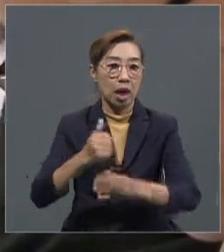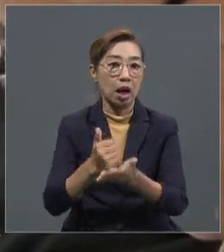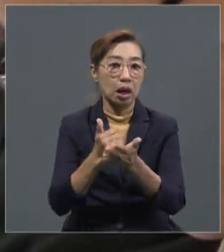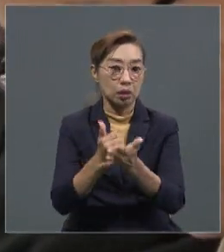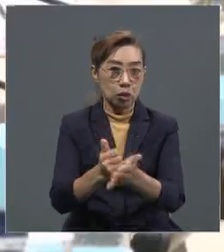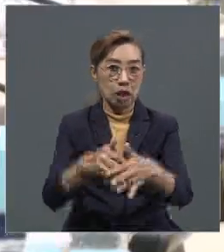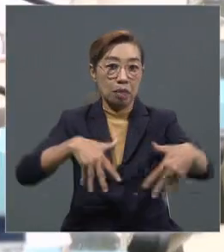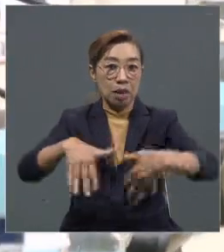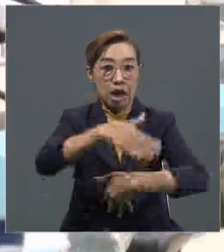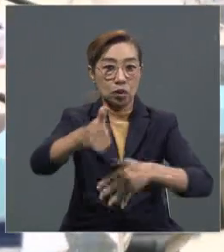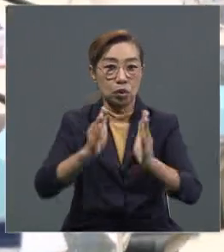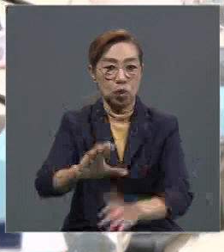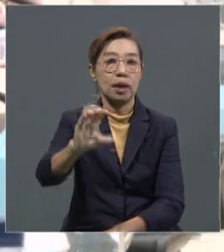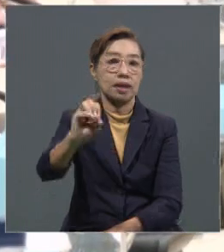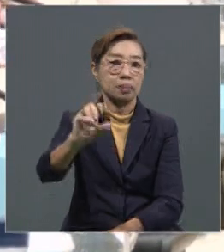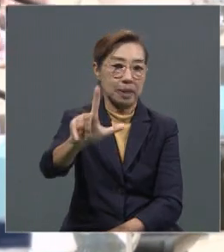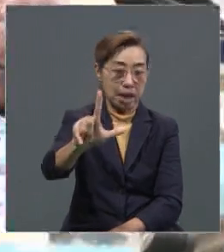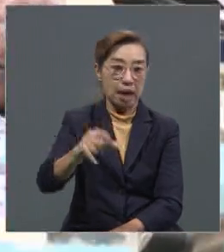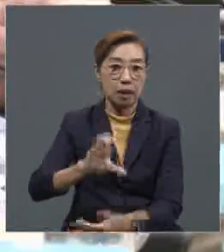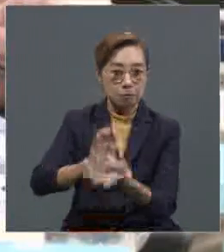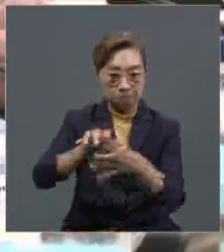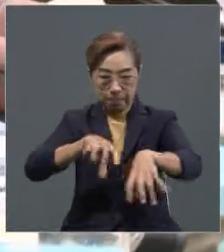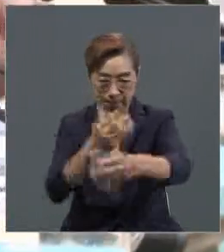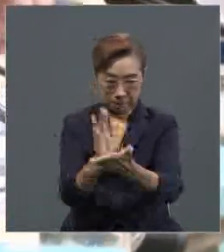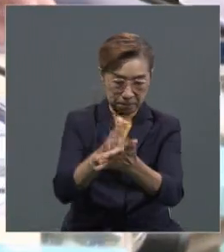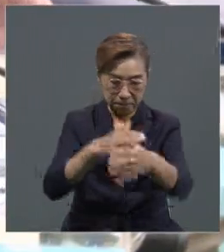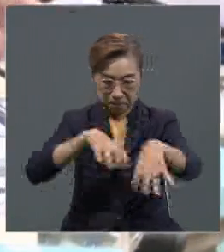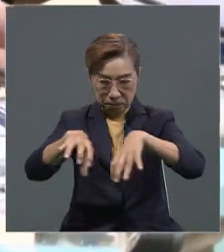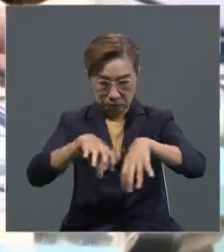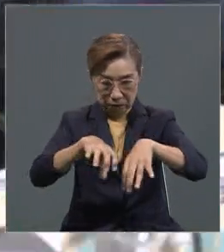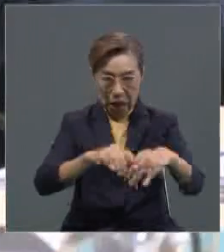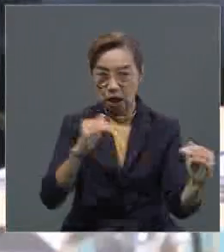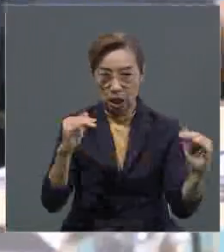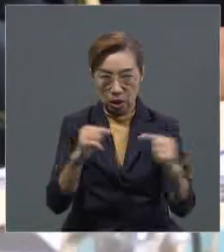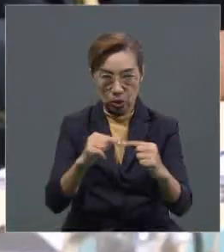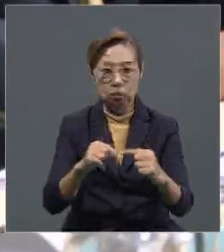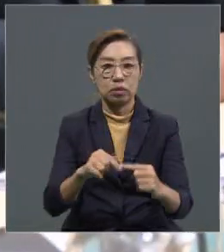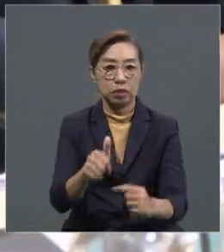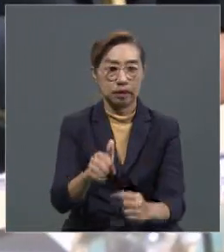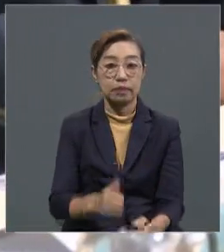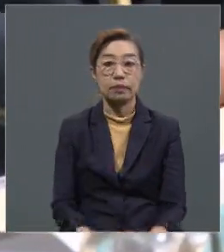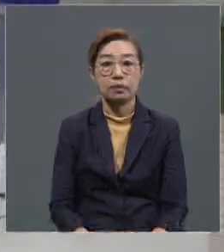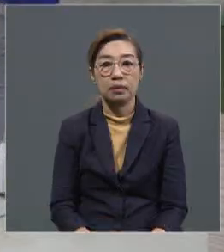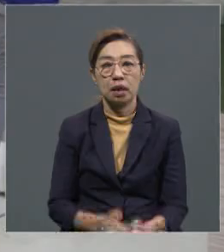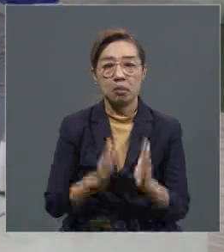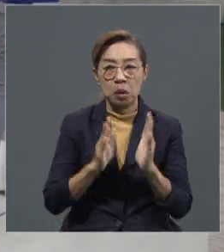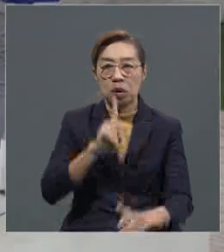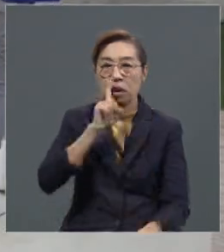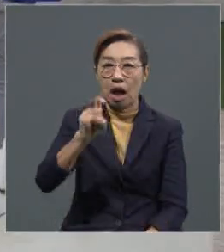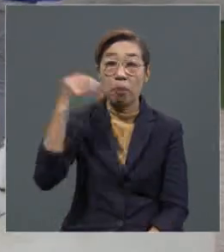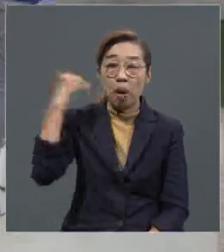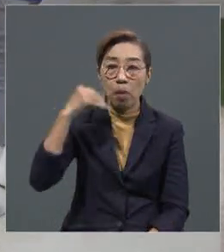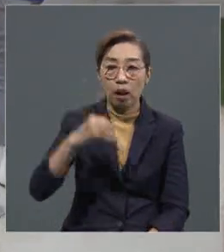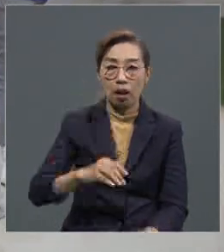50ล้านคนค่ะแล้วก็จะบริหารงบประมาณให้เพียงพอกับจำนวนผู้ใช้สิทธิ์จริง และสิ่งที่คนถามกันมากนะ